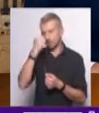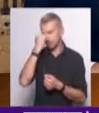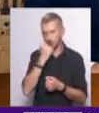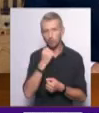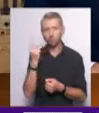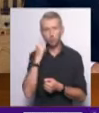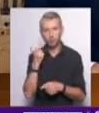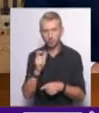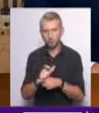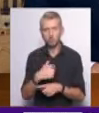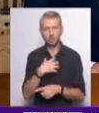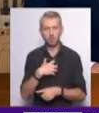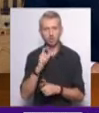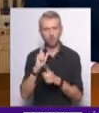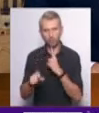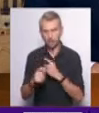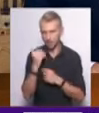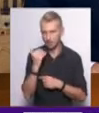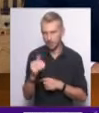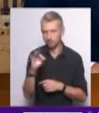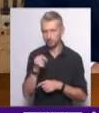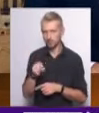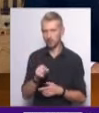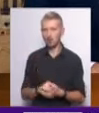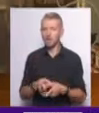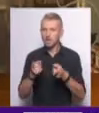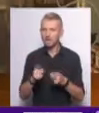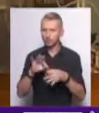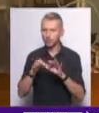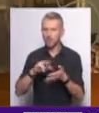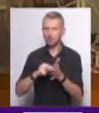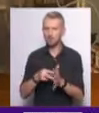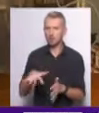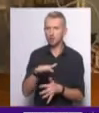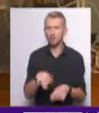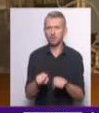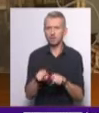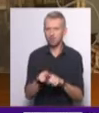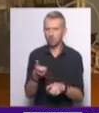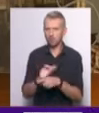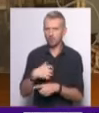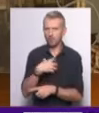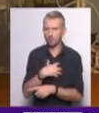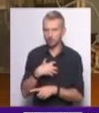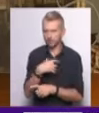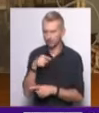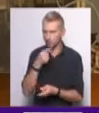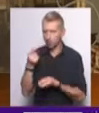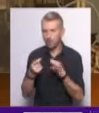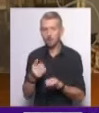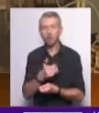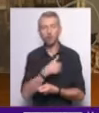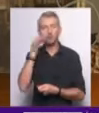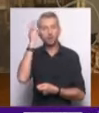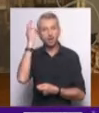Почули. Дуже, дуже важливий коментар ваш саме з цього приводу, тому що дійсно детальний план території так само дуже важливий в цих нюансах. І я ще раз хочу